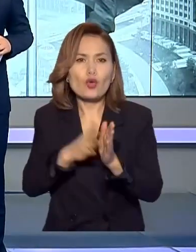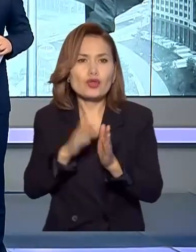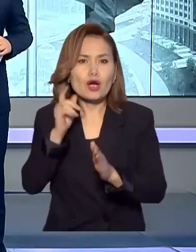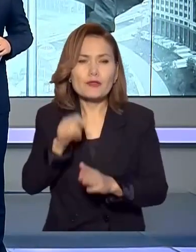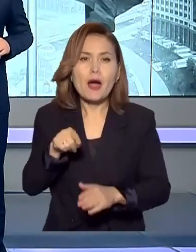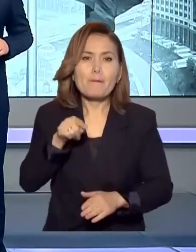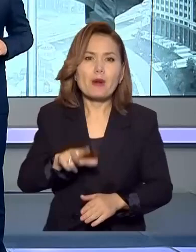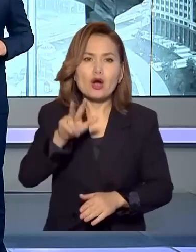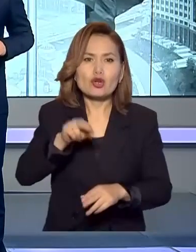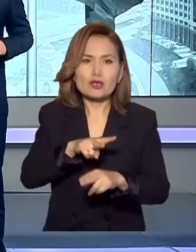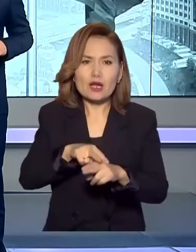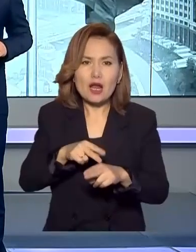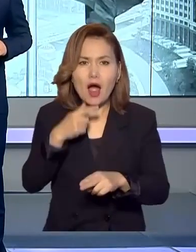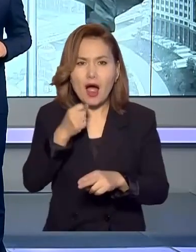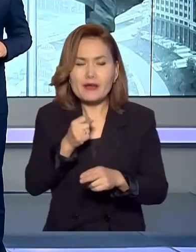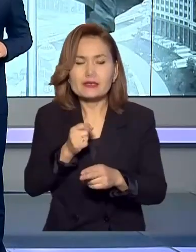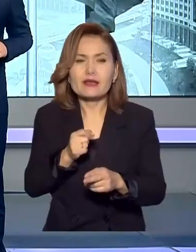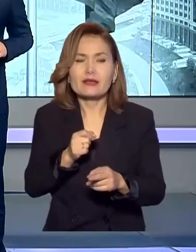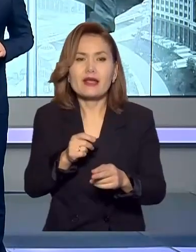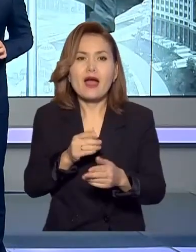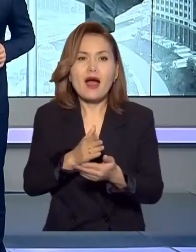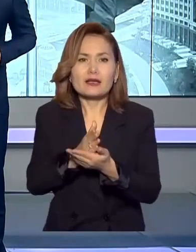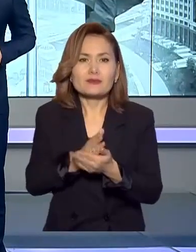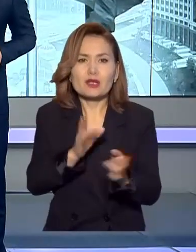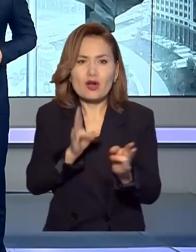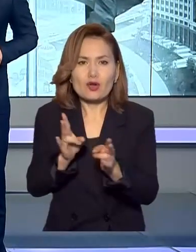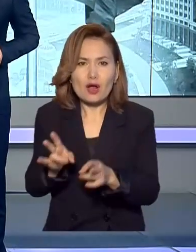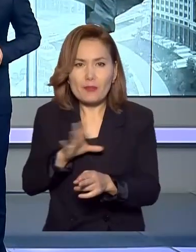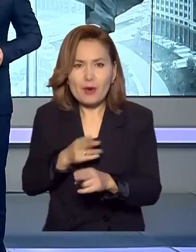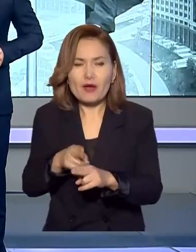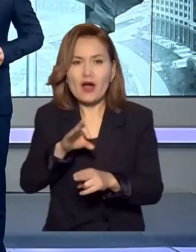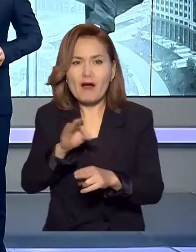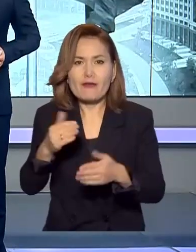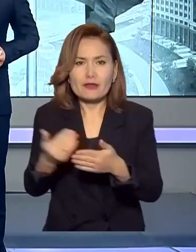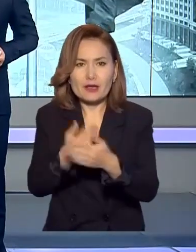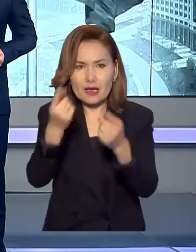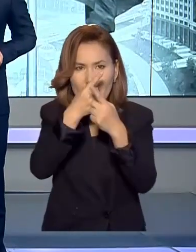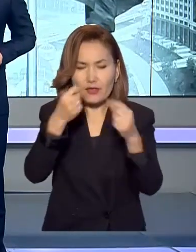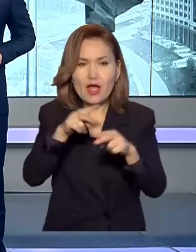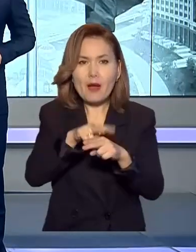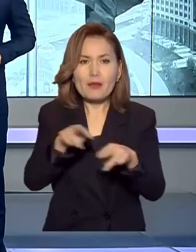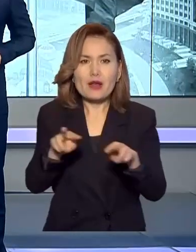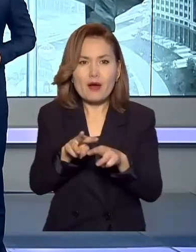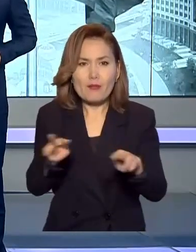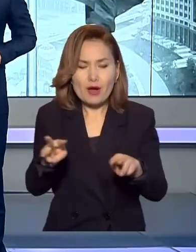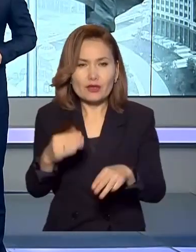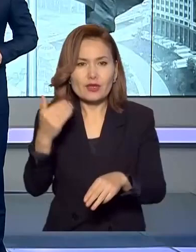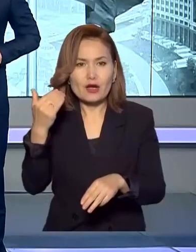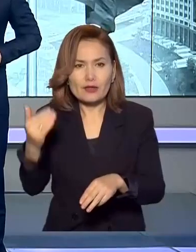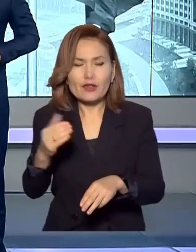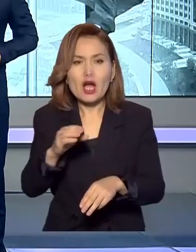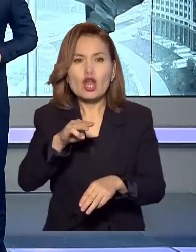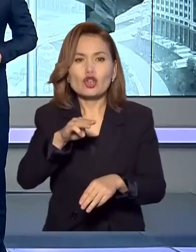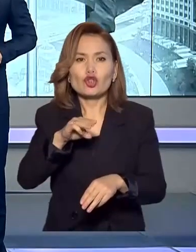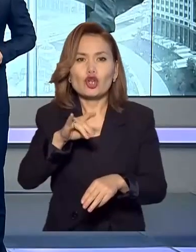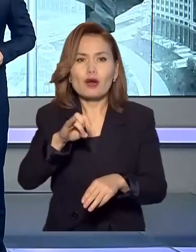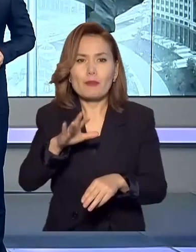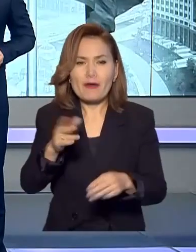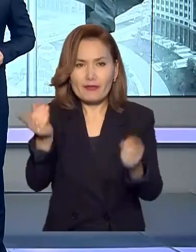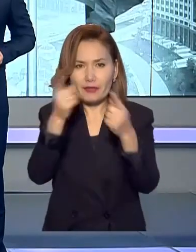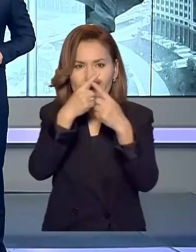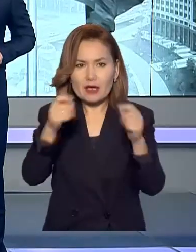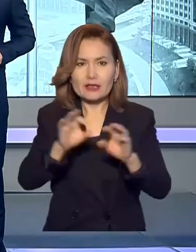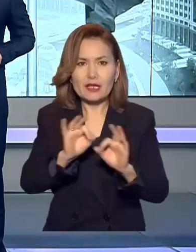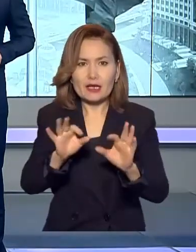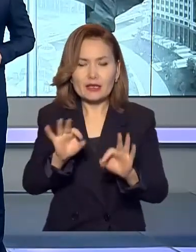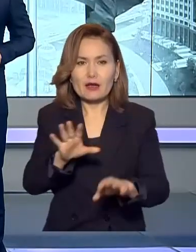1300 полицей мен әскери қызметкер жарақат алды. Бұл ресми мәліметті кеше Ішкі істер министрінің міндетін атқарушы Ерлан Тұрғынбаев